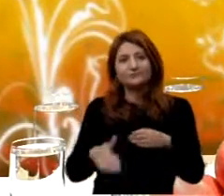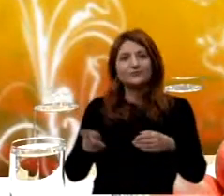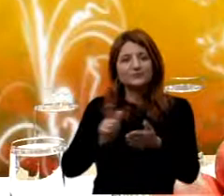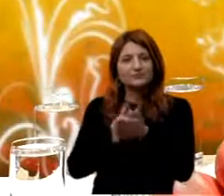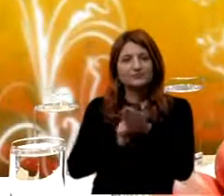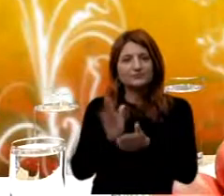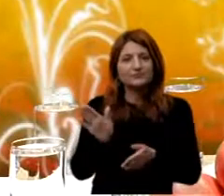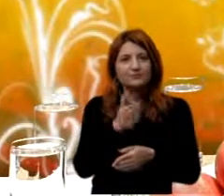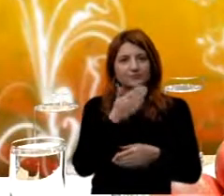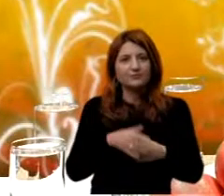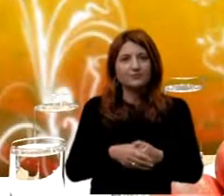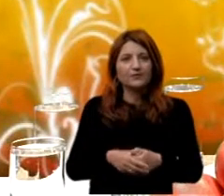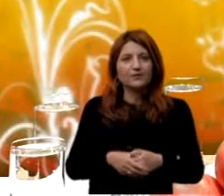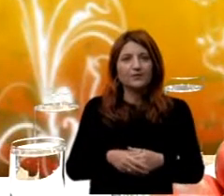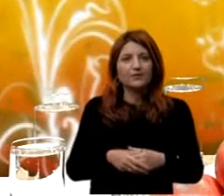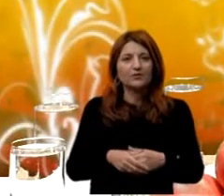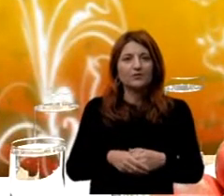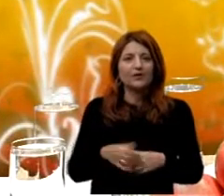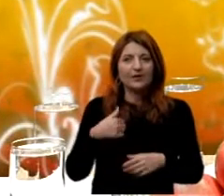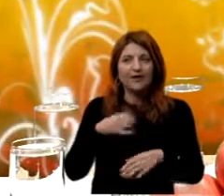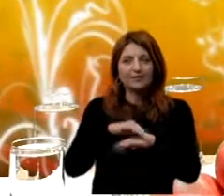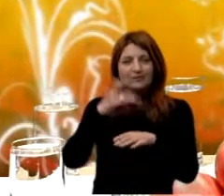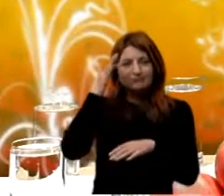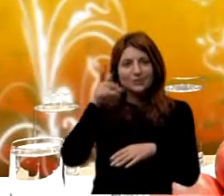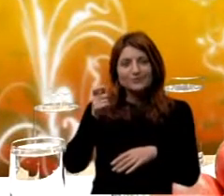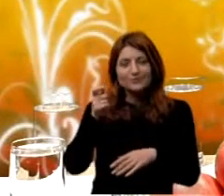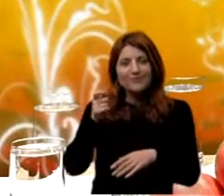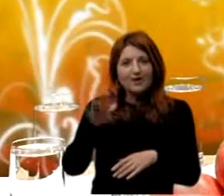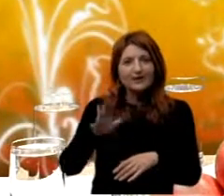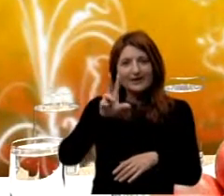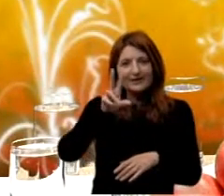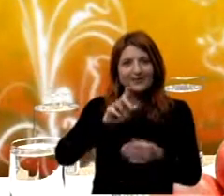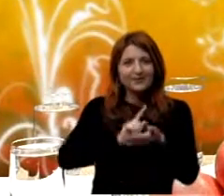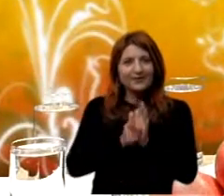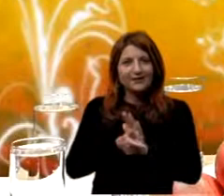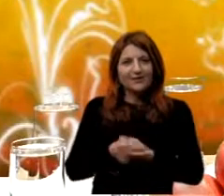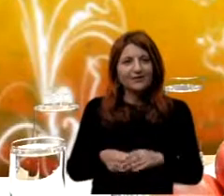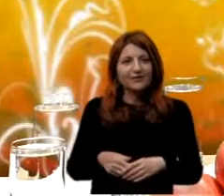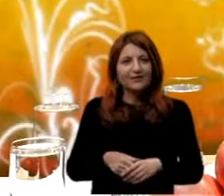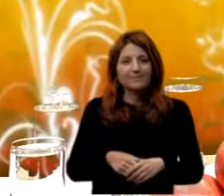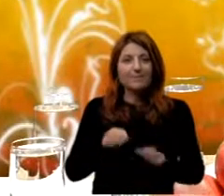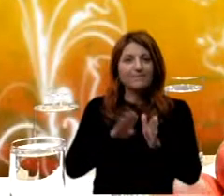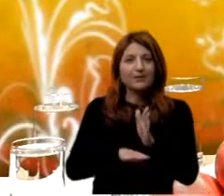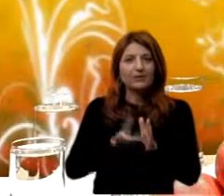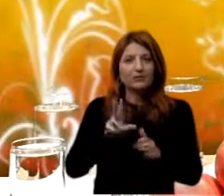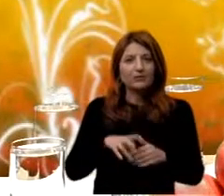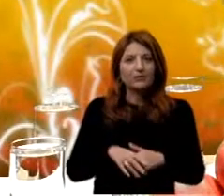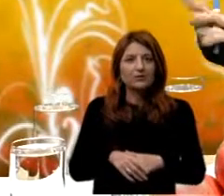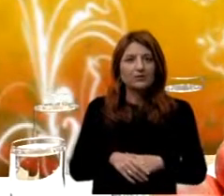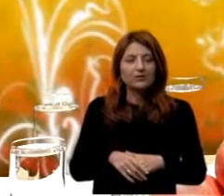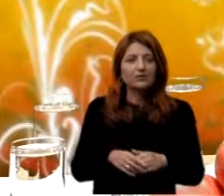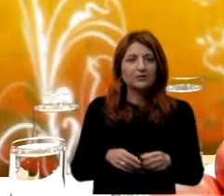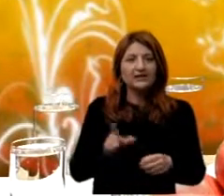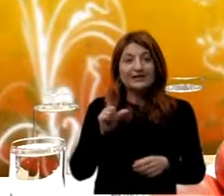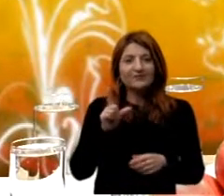je vrijeme da krenete. Evo ja vodim brigu. Još imate 3 minute. Niti 3, Marko. Budemo. Niti